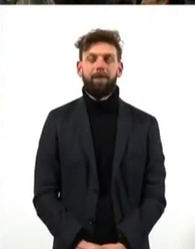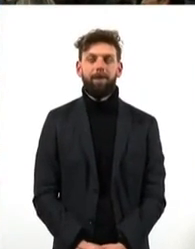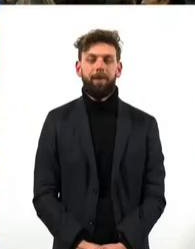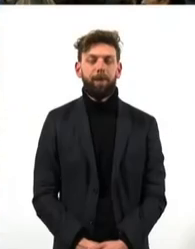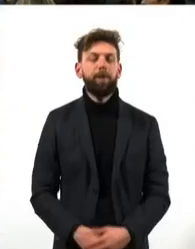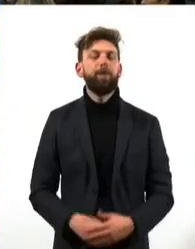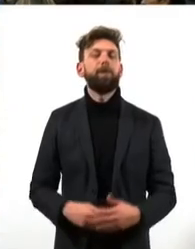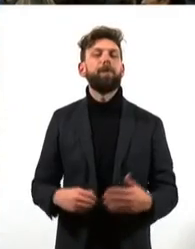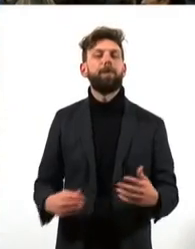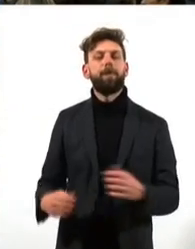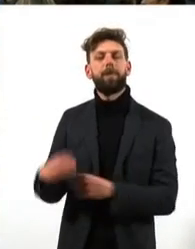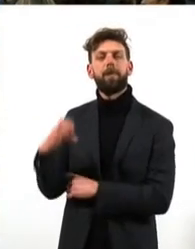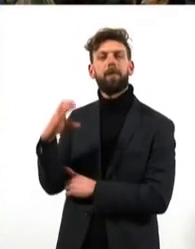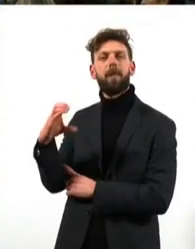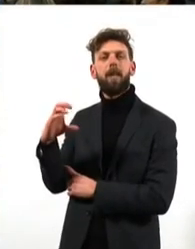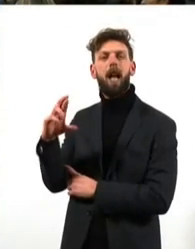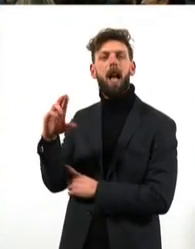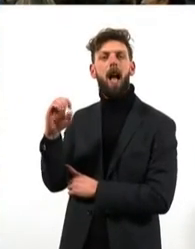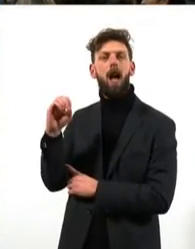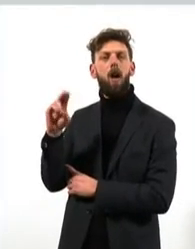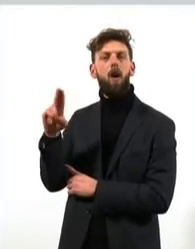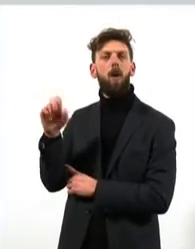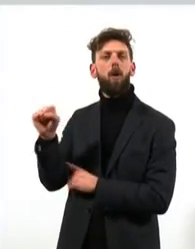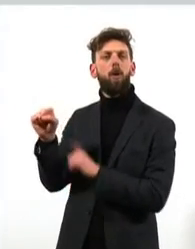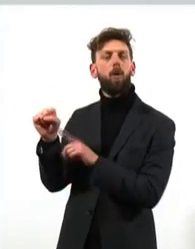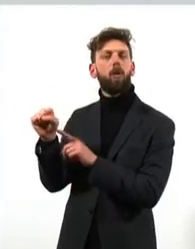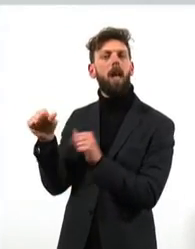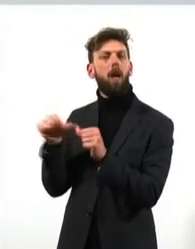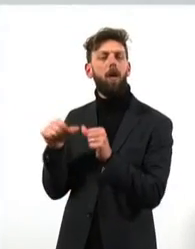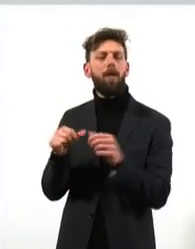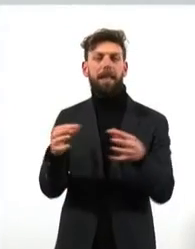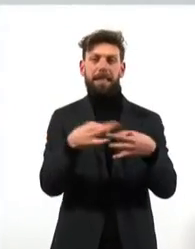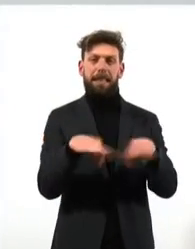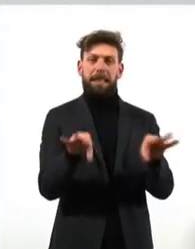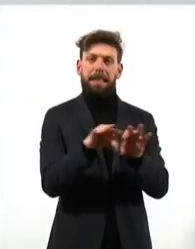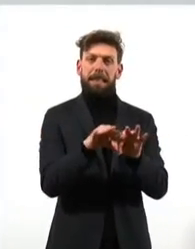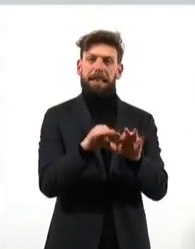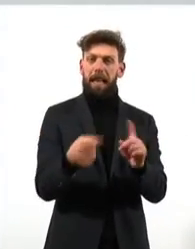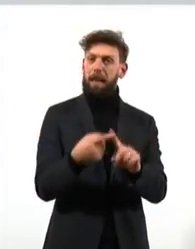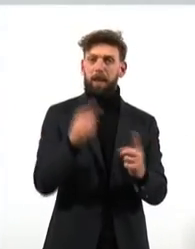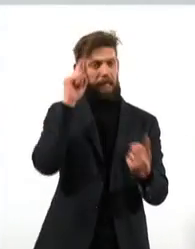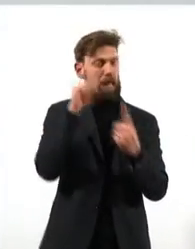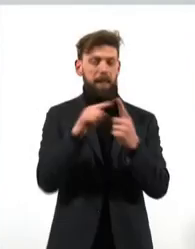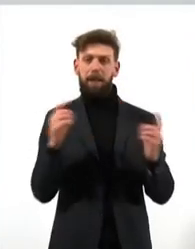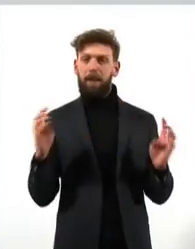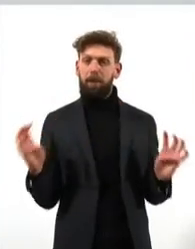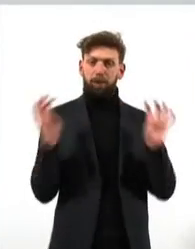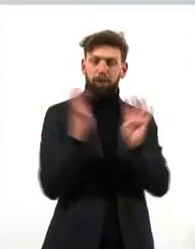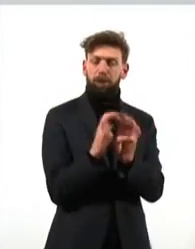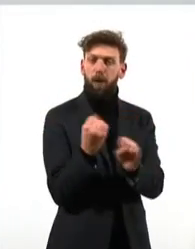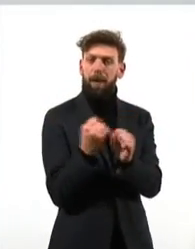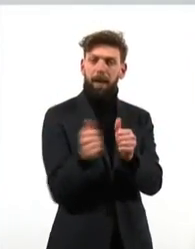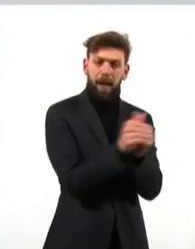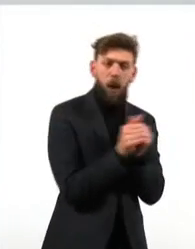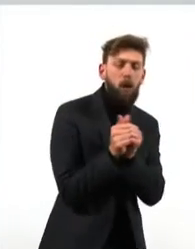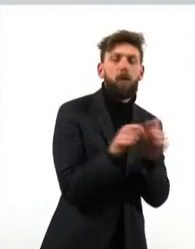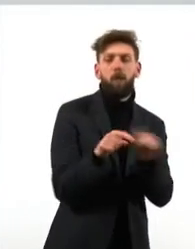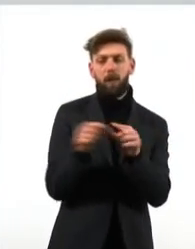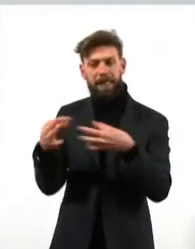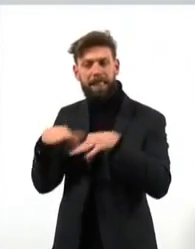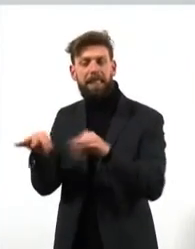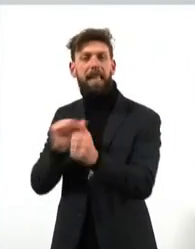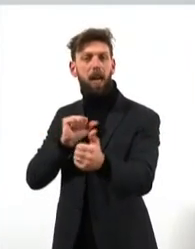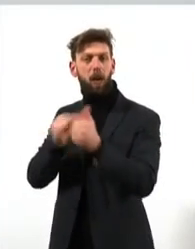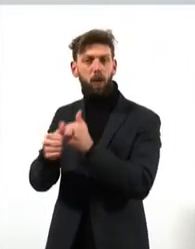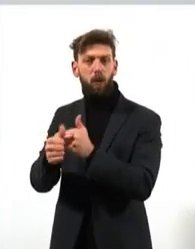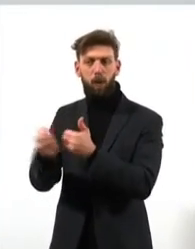Le CROUS a aussi mis en place pour les étudiants une salle de coworking et une salle de sport, qui est très bien parce qu'on n'avait pas tout ça, et